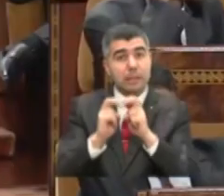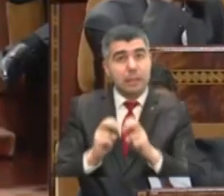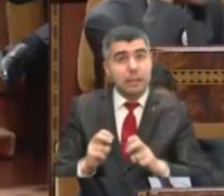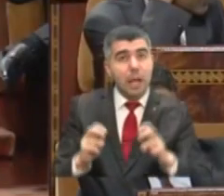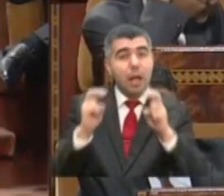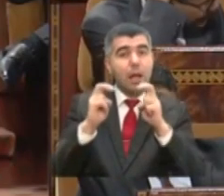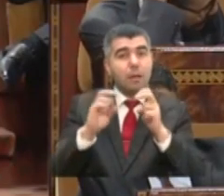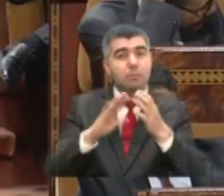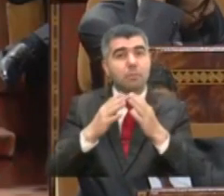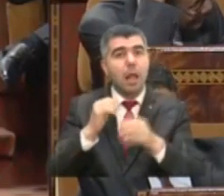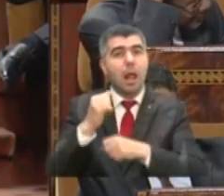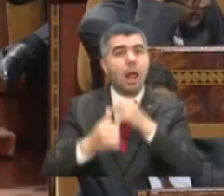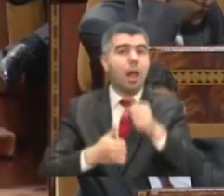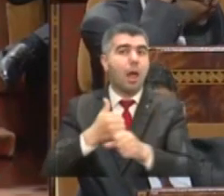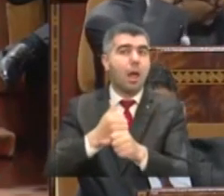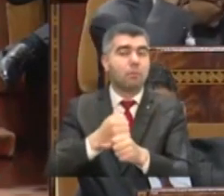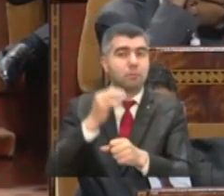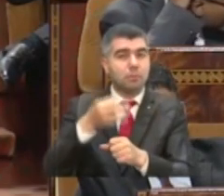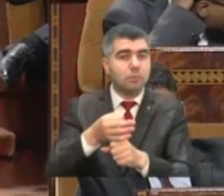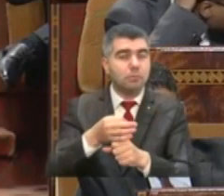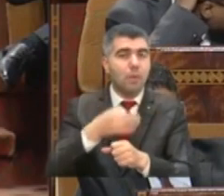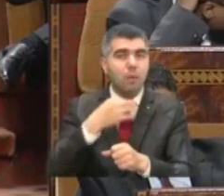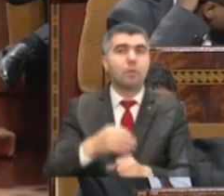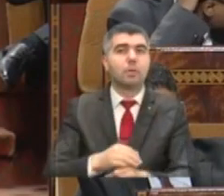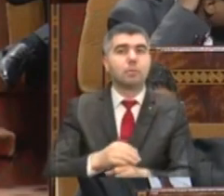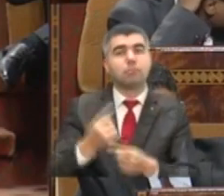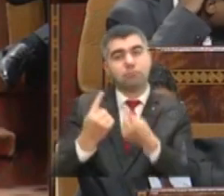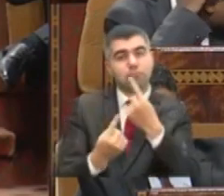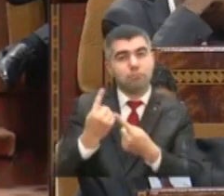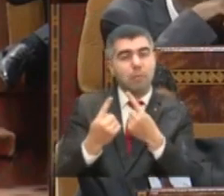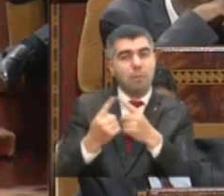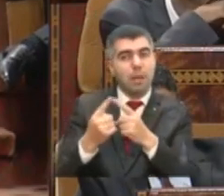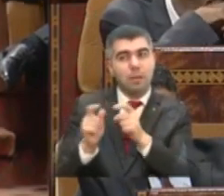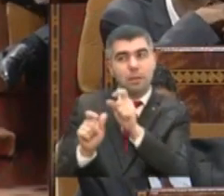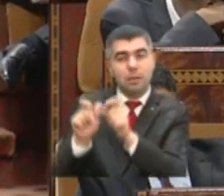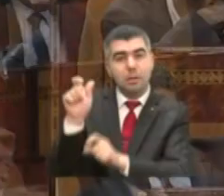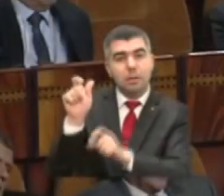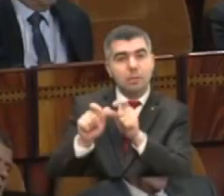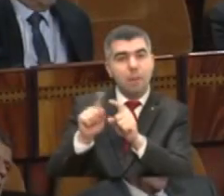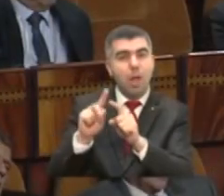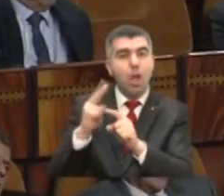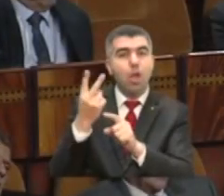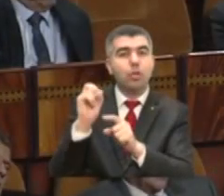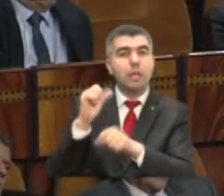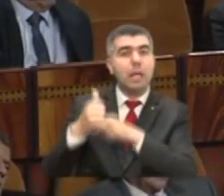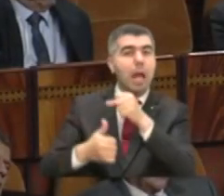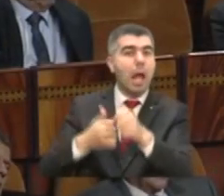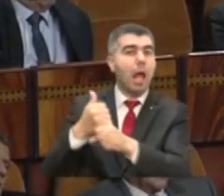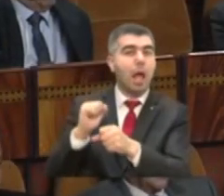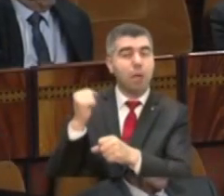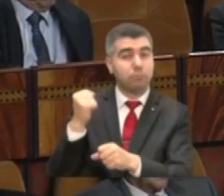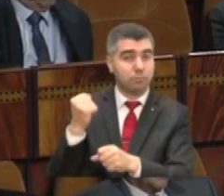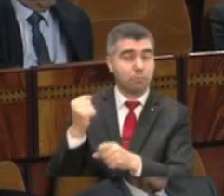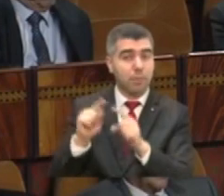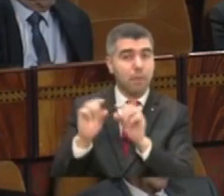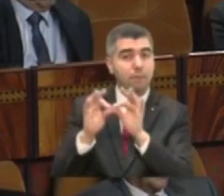في السنوات المقبله لسببين. السبب الاول هو التغيرات الاجتماعيه. هذه 20 عام كثير من